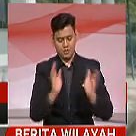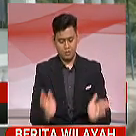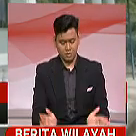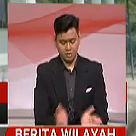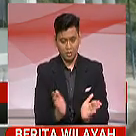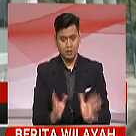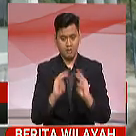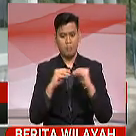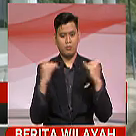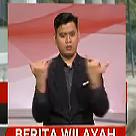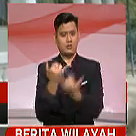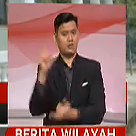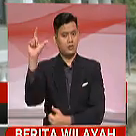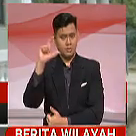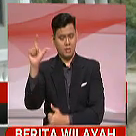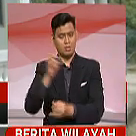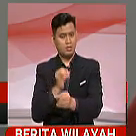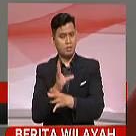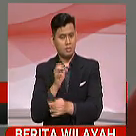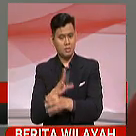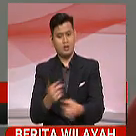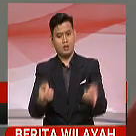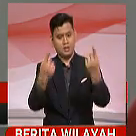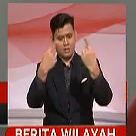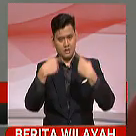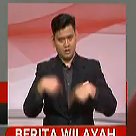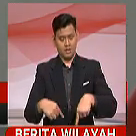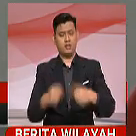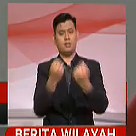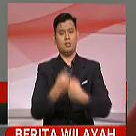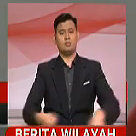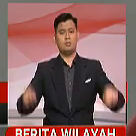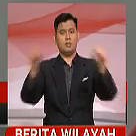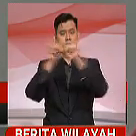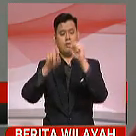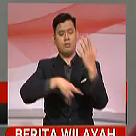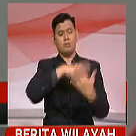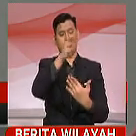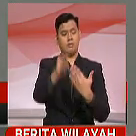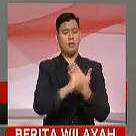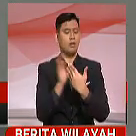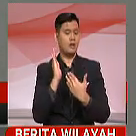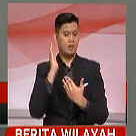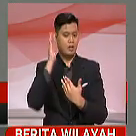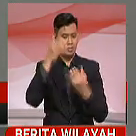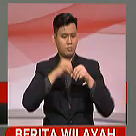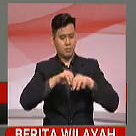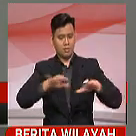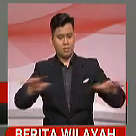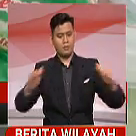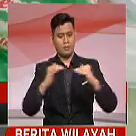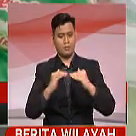Islam untuk lebih kerap ke rumah ibadat. Katanya program seumpama akan diperluas secara berperingkat di seluruh